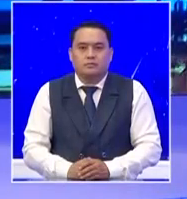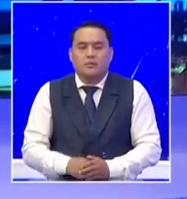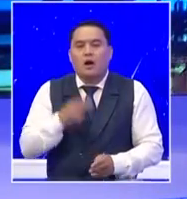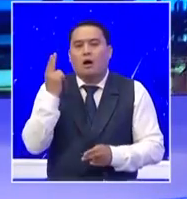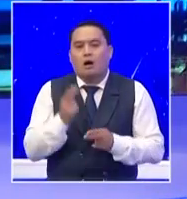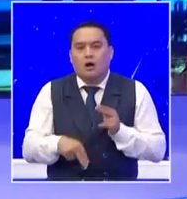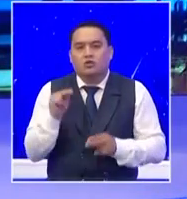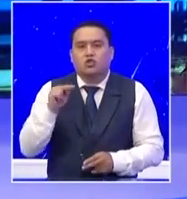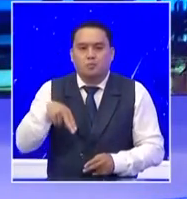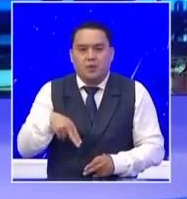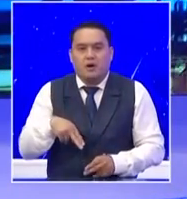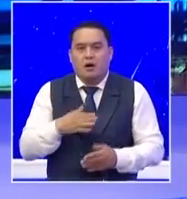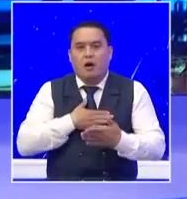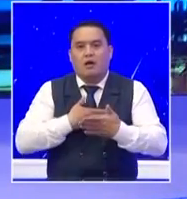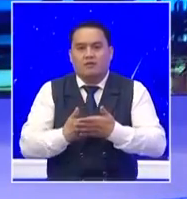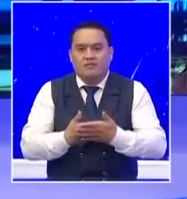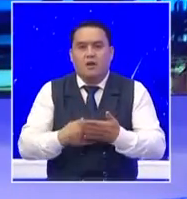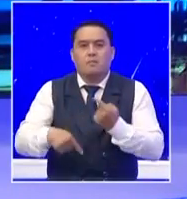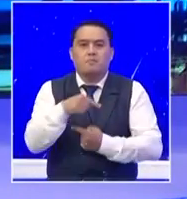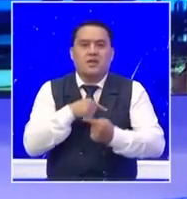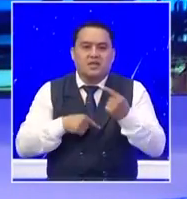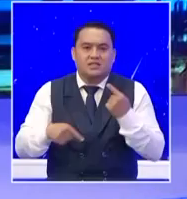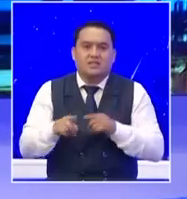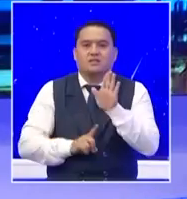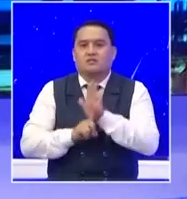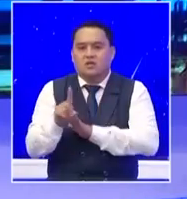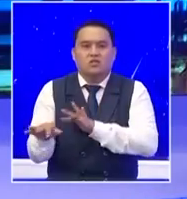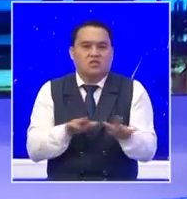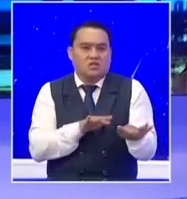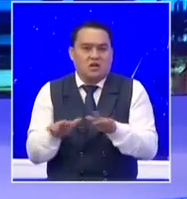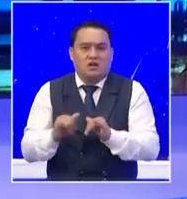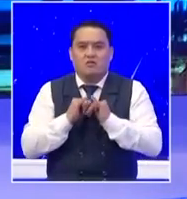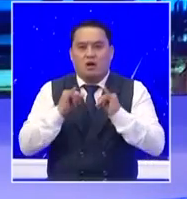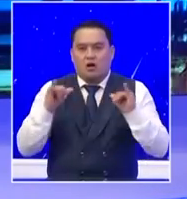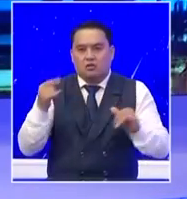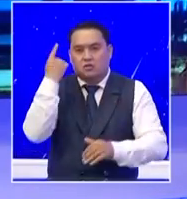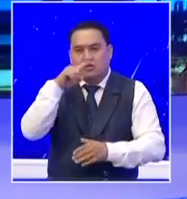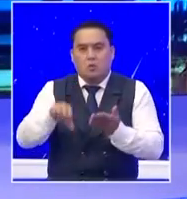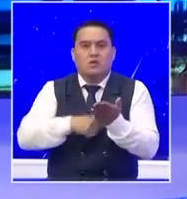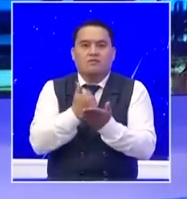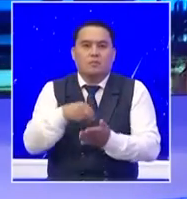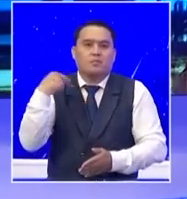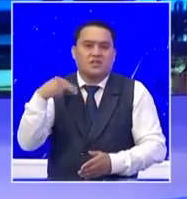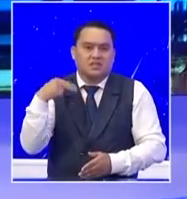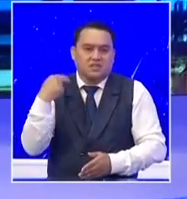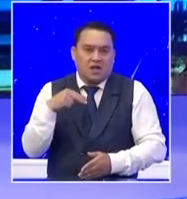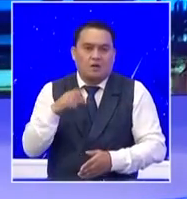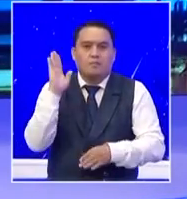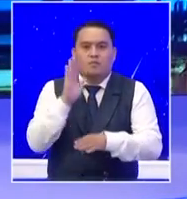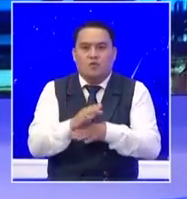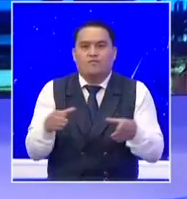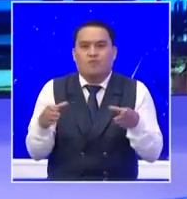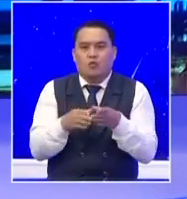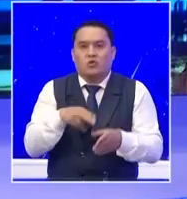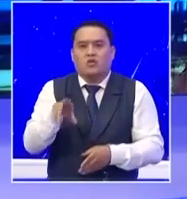С окончанием режима ЧП активизировался малый и средний бизнес. Для его дальнейшего развития по инициативе президента Касым-Жомарта Токаева